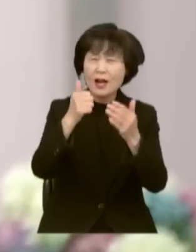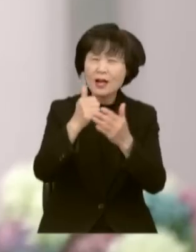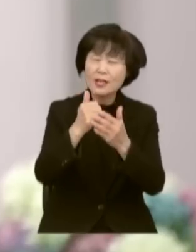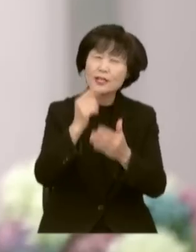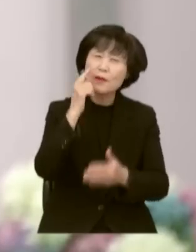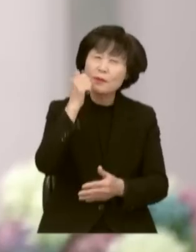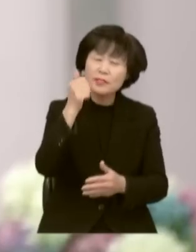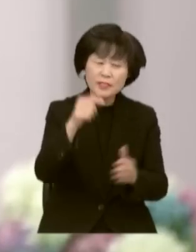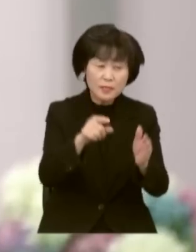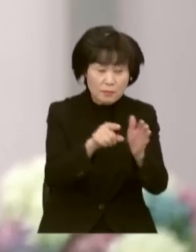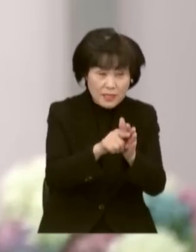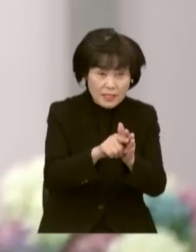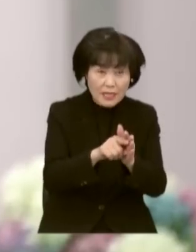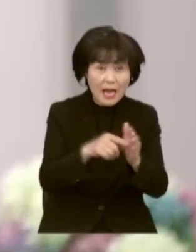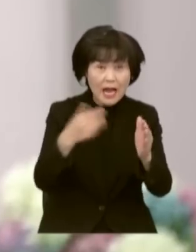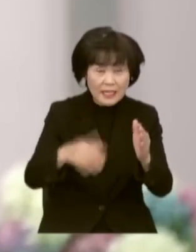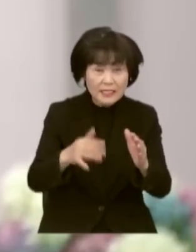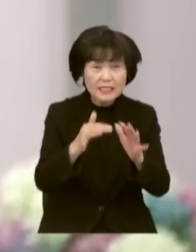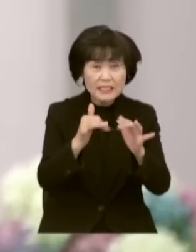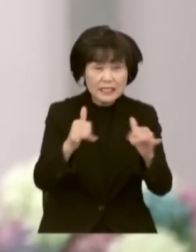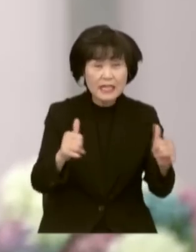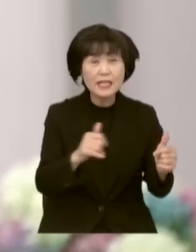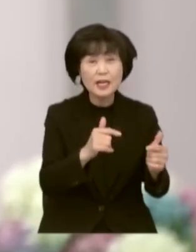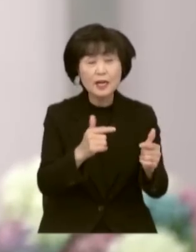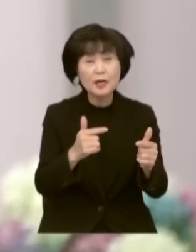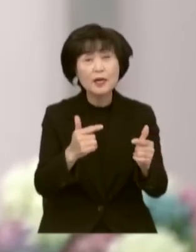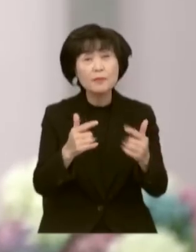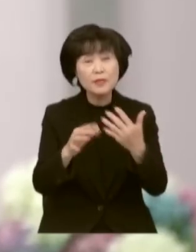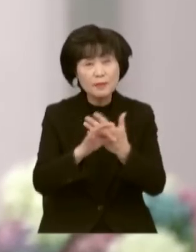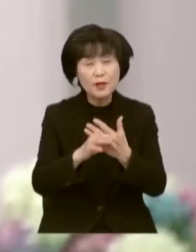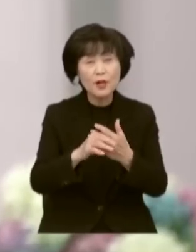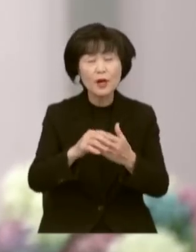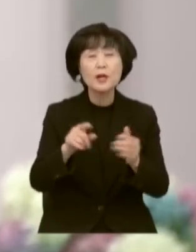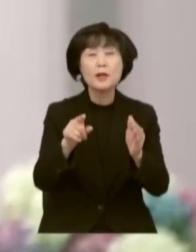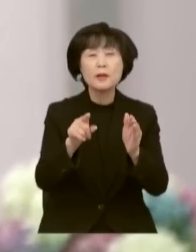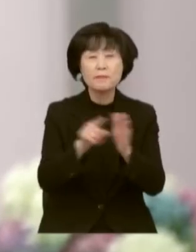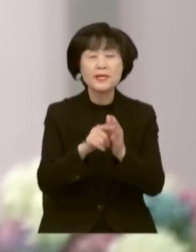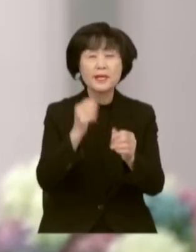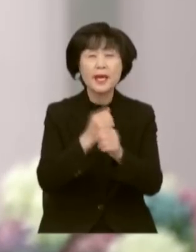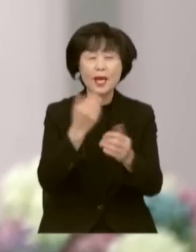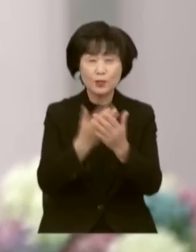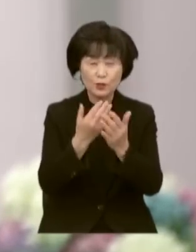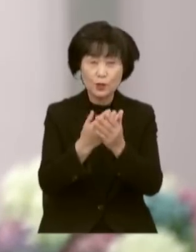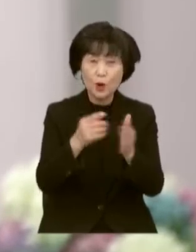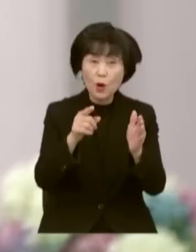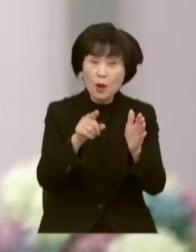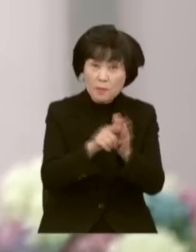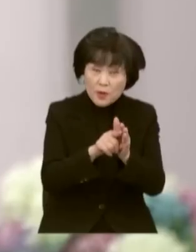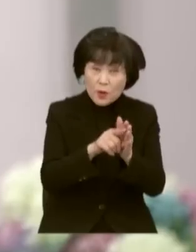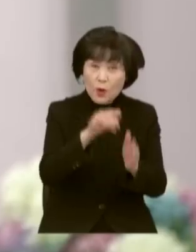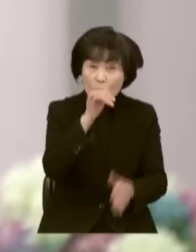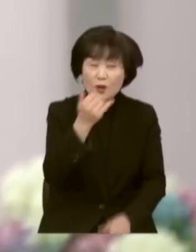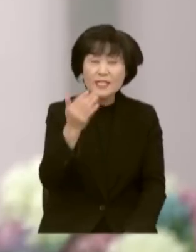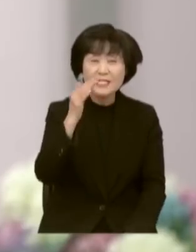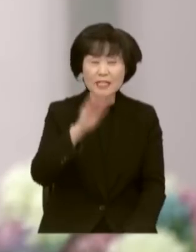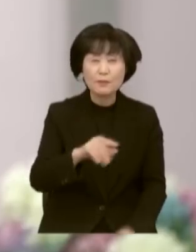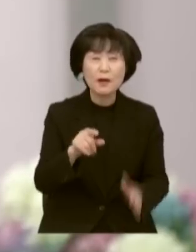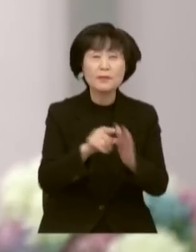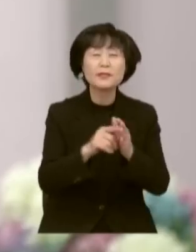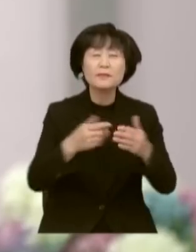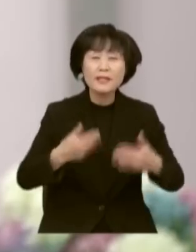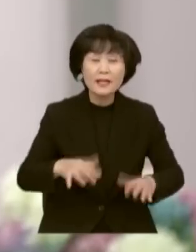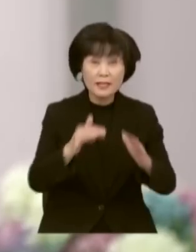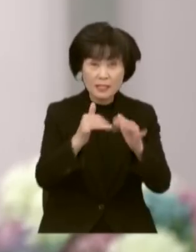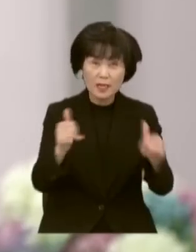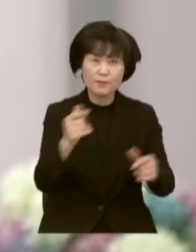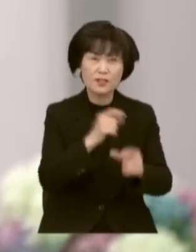하나님 아버지 믿지 않는 분이면 그 사람 돌아오게 해달라고 하고 그리고 믿음이 있지만 약하신 분들은 더 깊게 하나님을